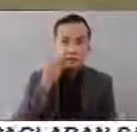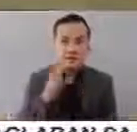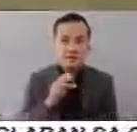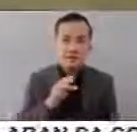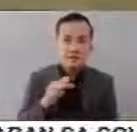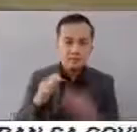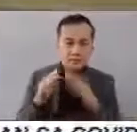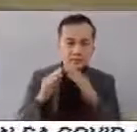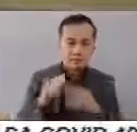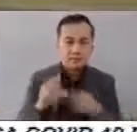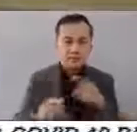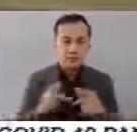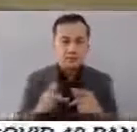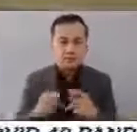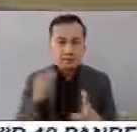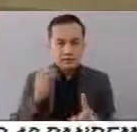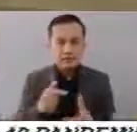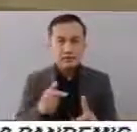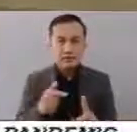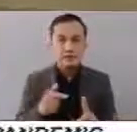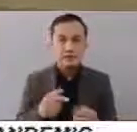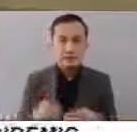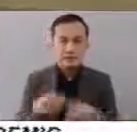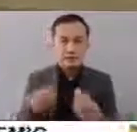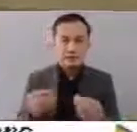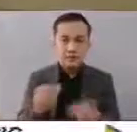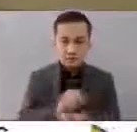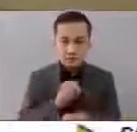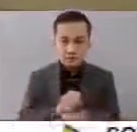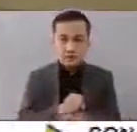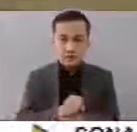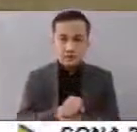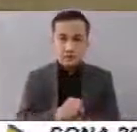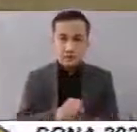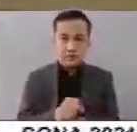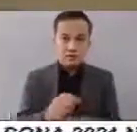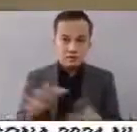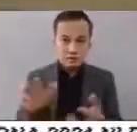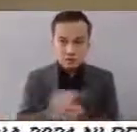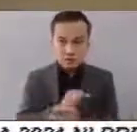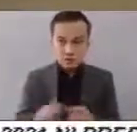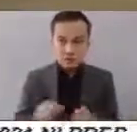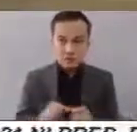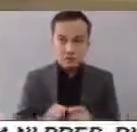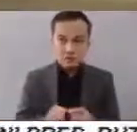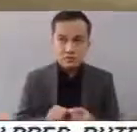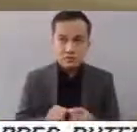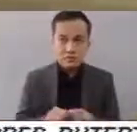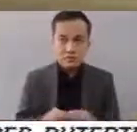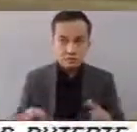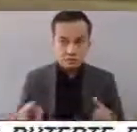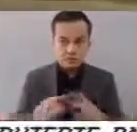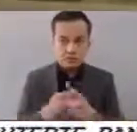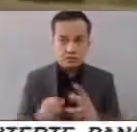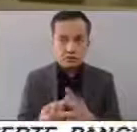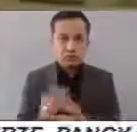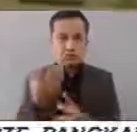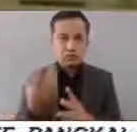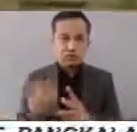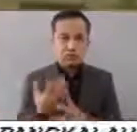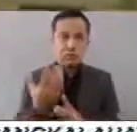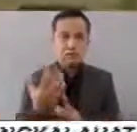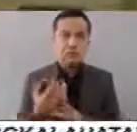Kailangan po ng load, ganyan. Kailangan po ng cellphone, especially po sa mga tao na, sa mga estudyante po na wala